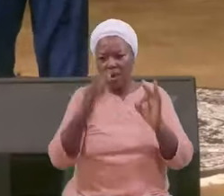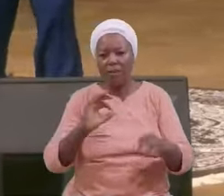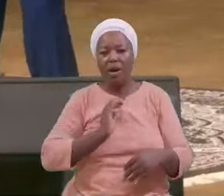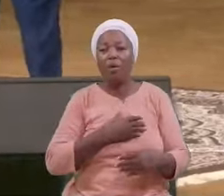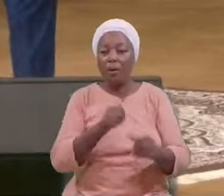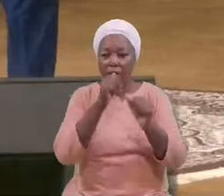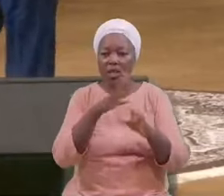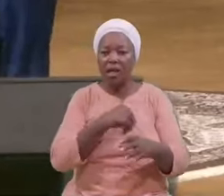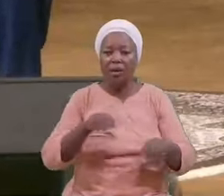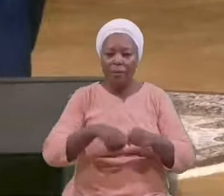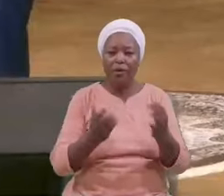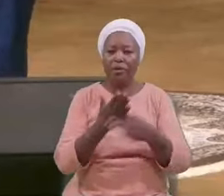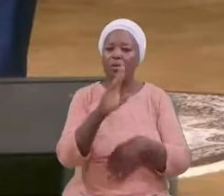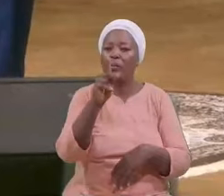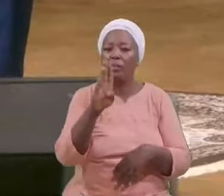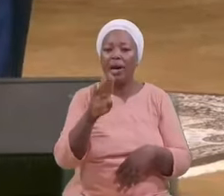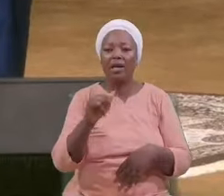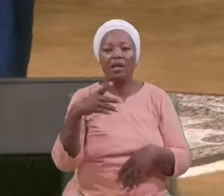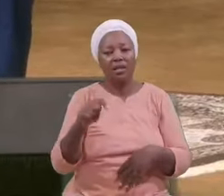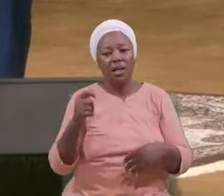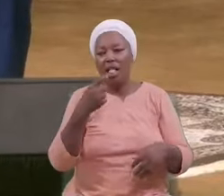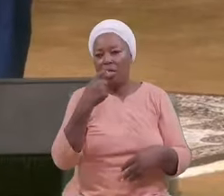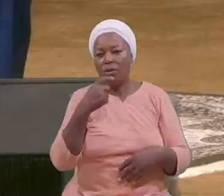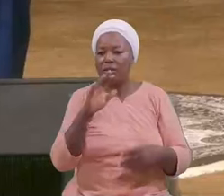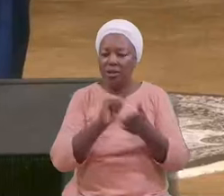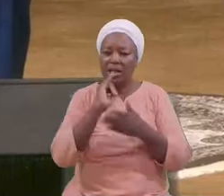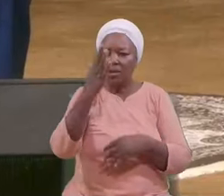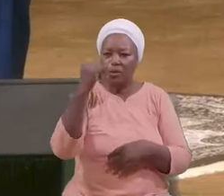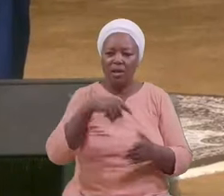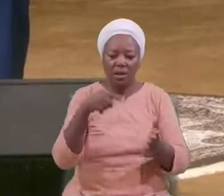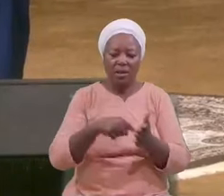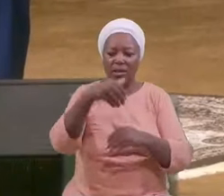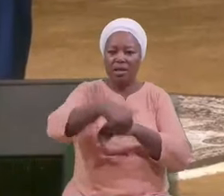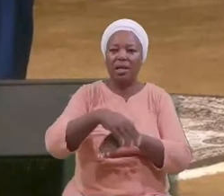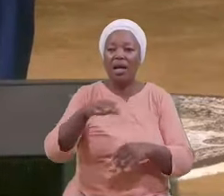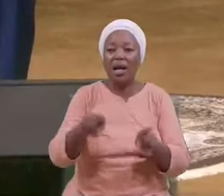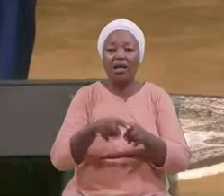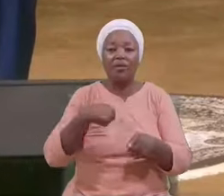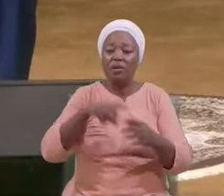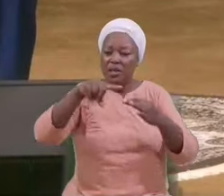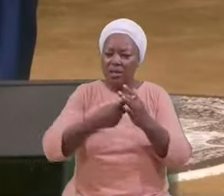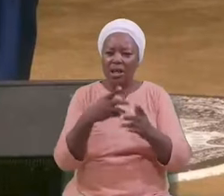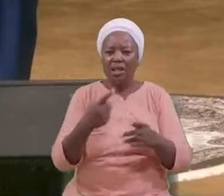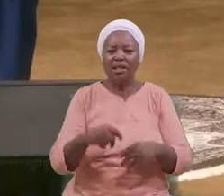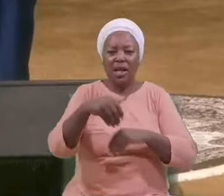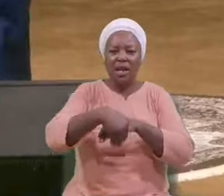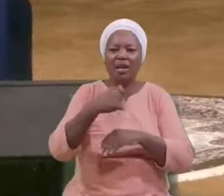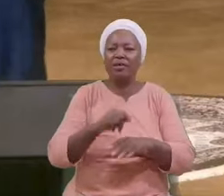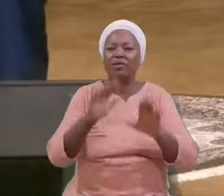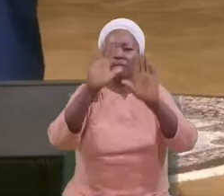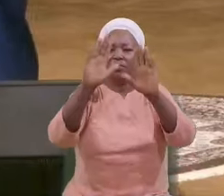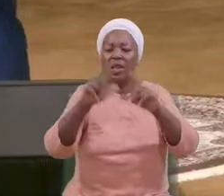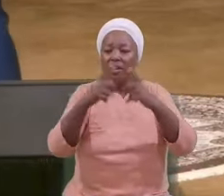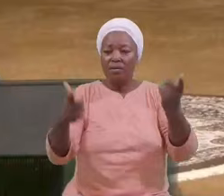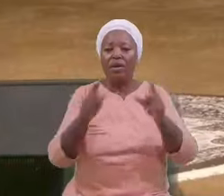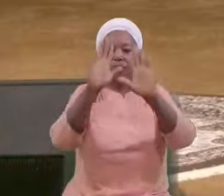avec la langue. C'est pourquoi ce soir, comme nous commençons la nuit, la soirée de prodiges surnaturels, je veux